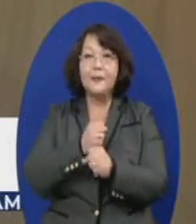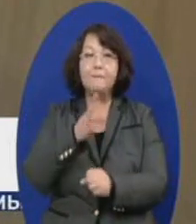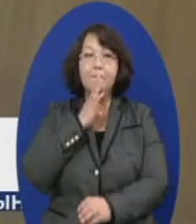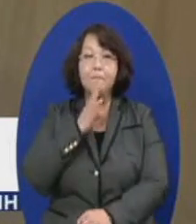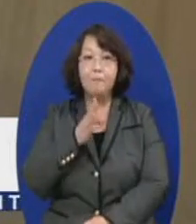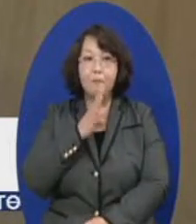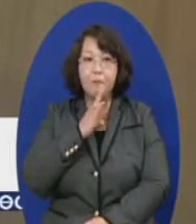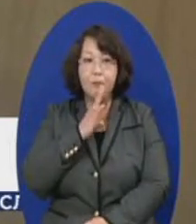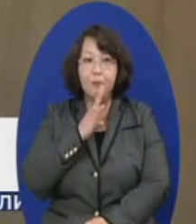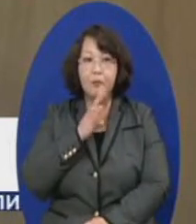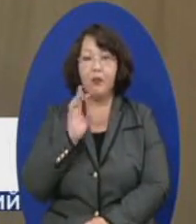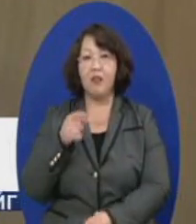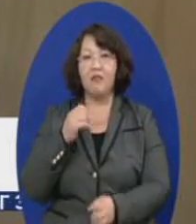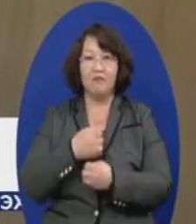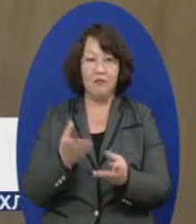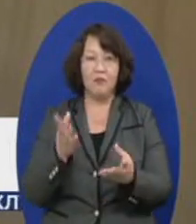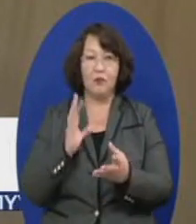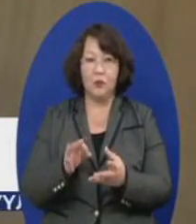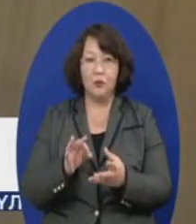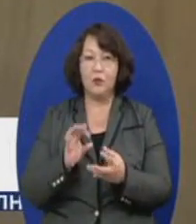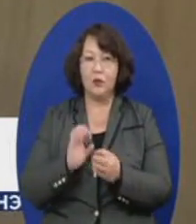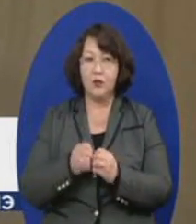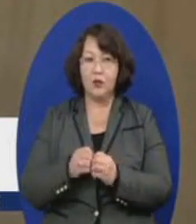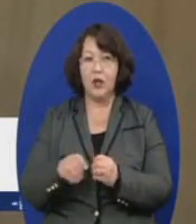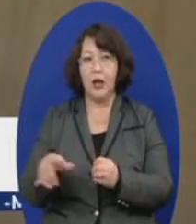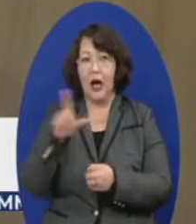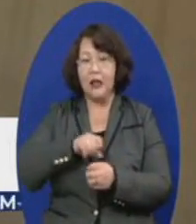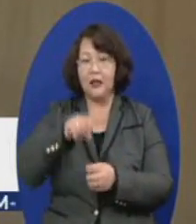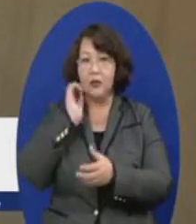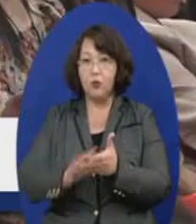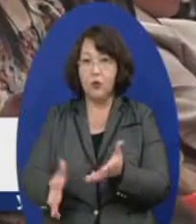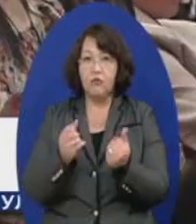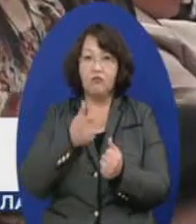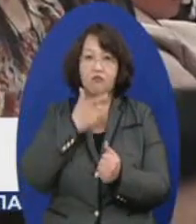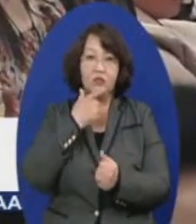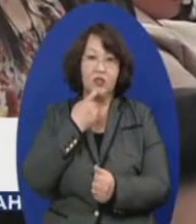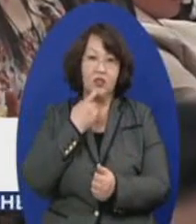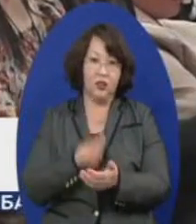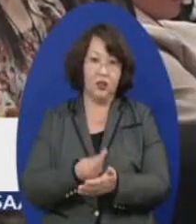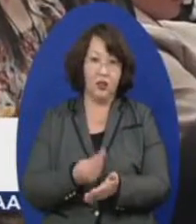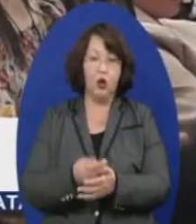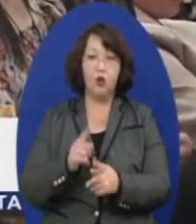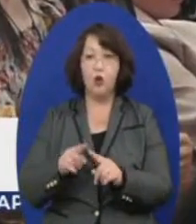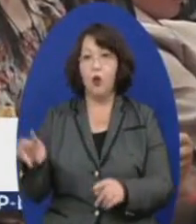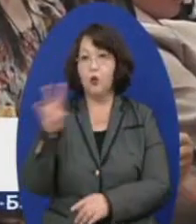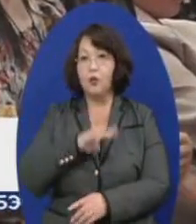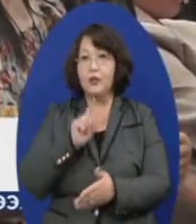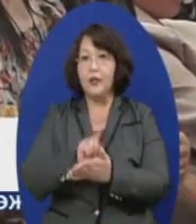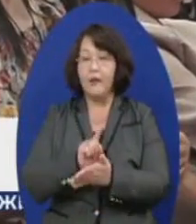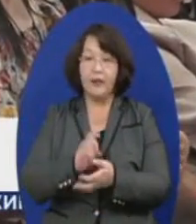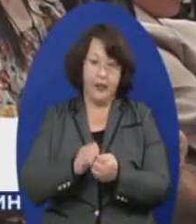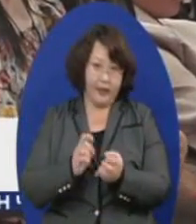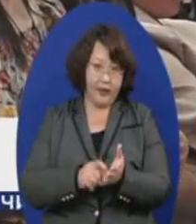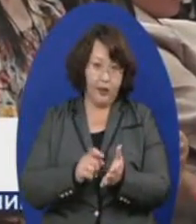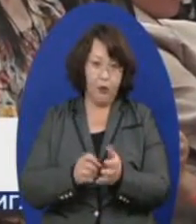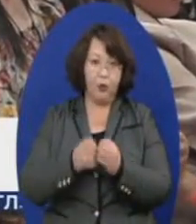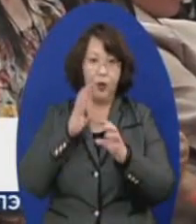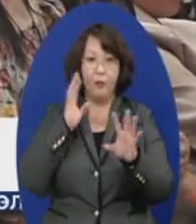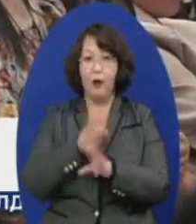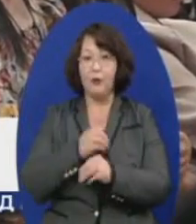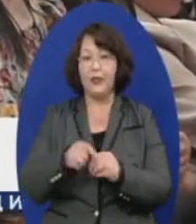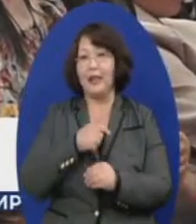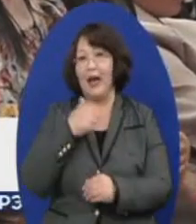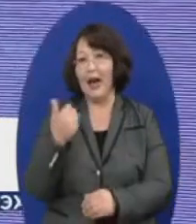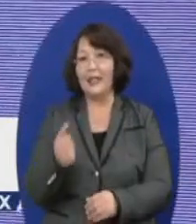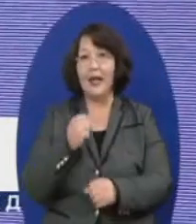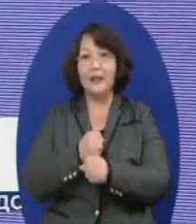ингэхээр дуудлага удалтайгаа зарлаад хөрөнгөө марччих яваад нөгөө гадраа хөдлөж явж чадахгүй. Орон нутагт зайлшгүй хийгдэх хэрэгтэй бүтээн